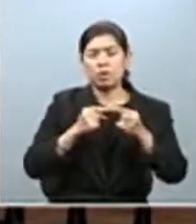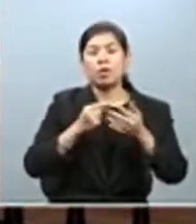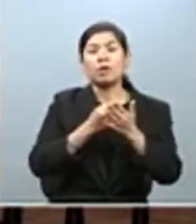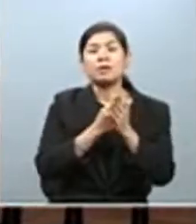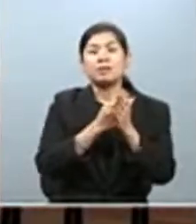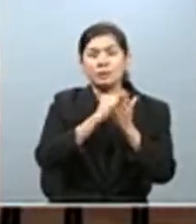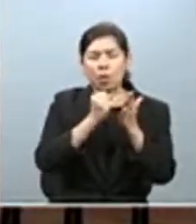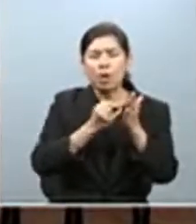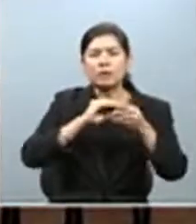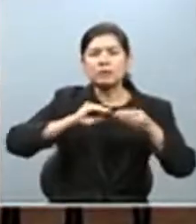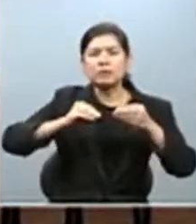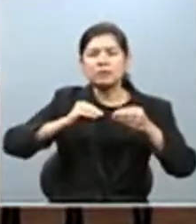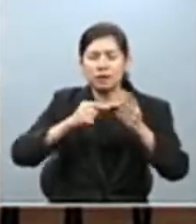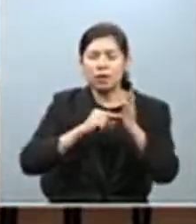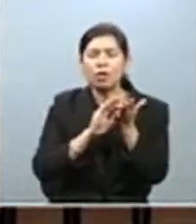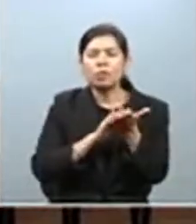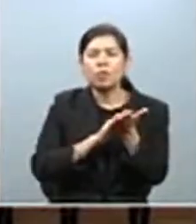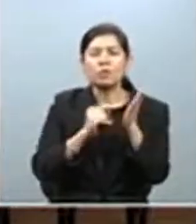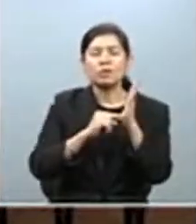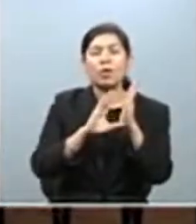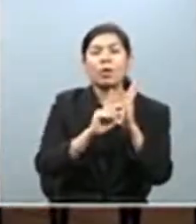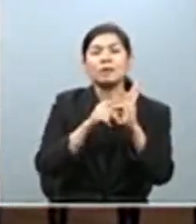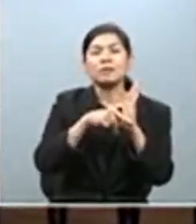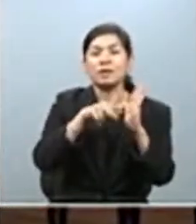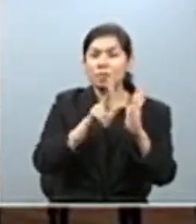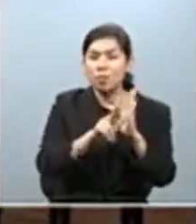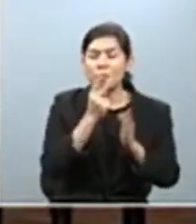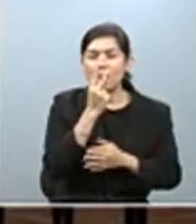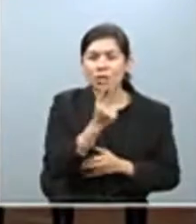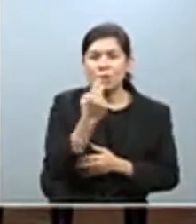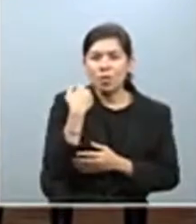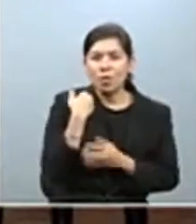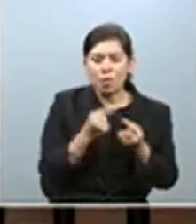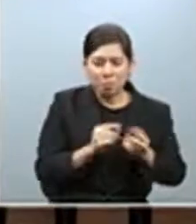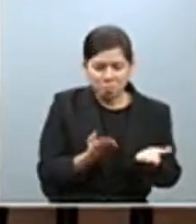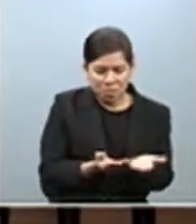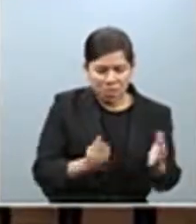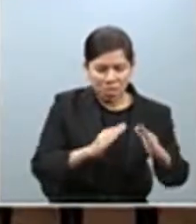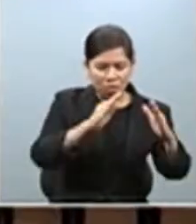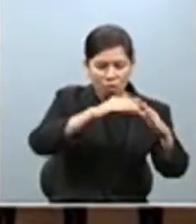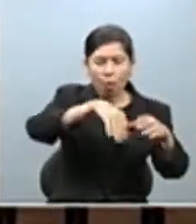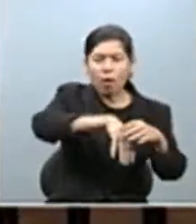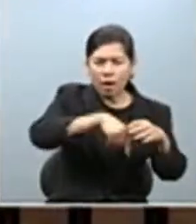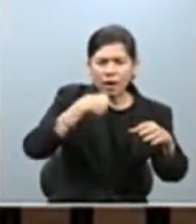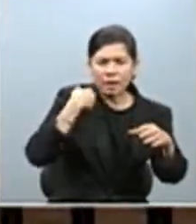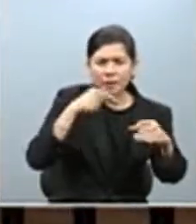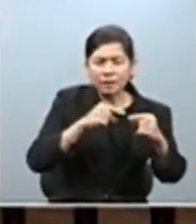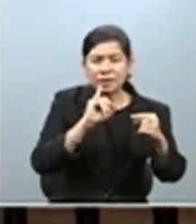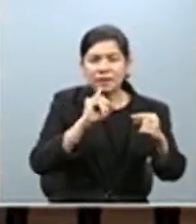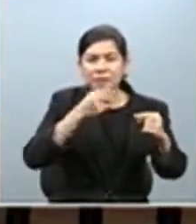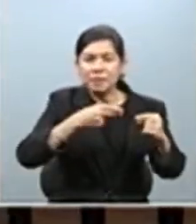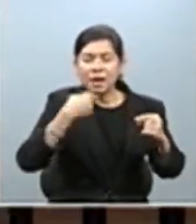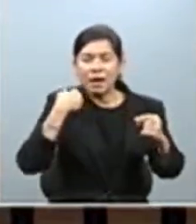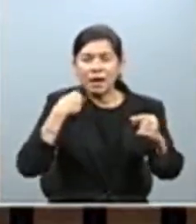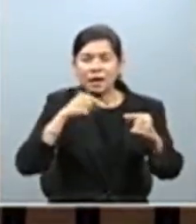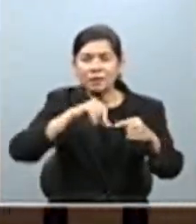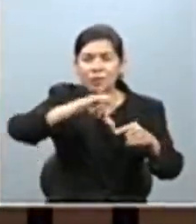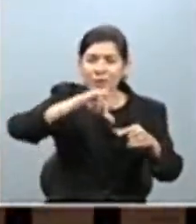ไปดูกันว่าหายน้ำปลาหายหมักปลาร้ามีประโยชน์อื่นใดได้อีกล่ะ